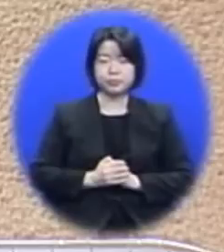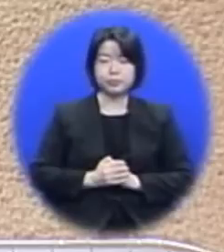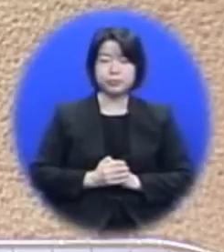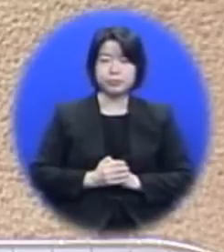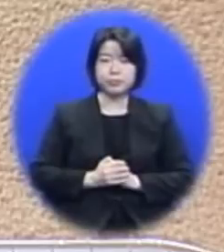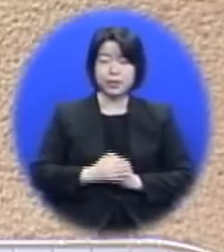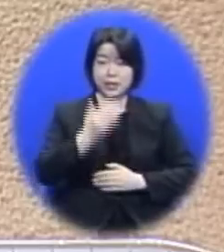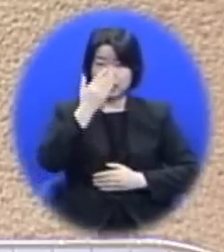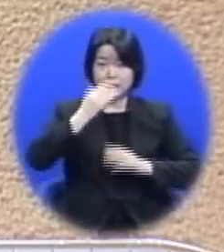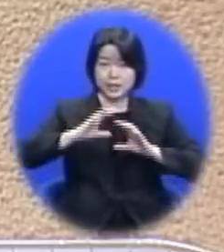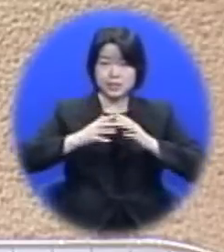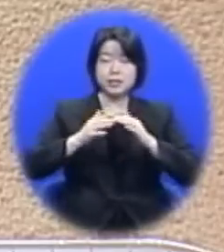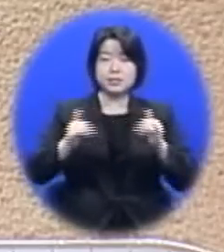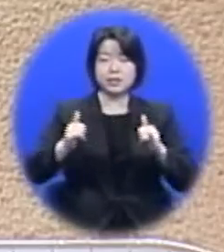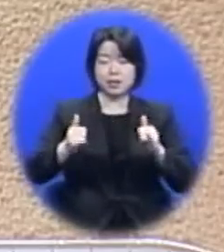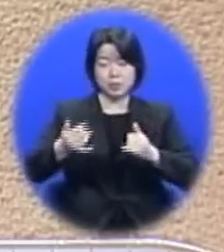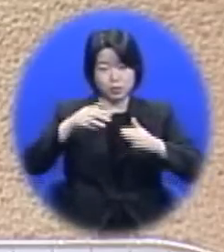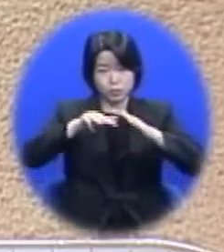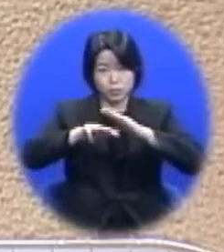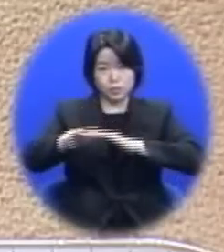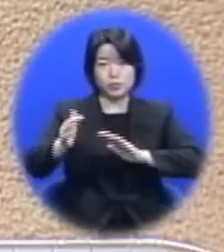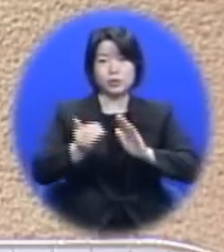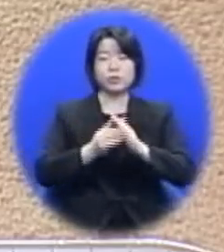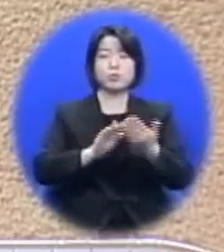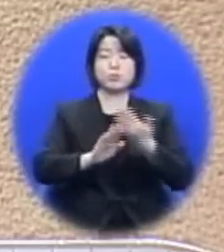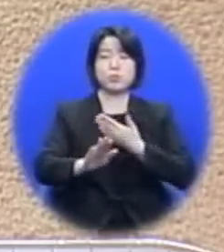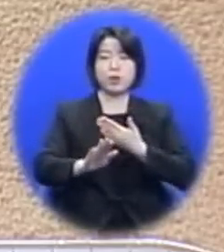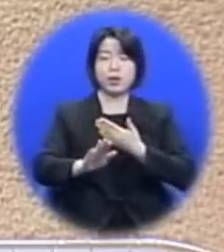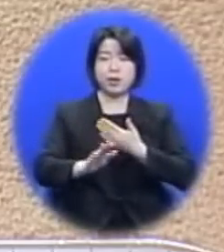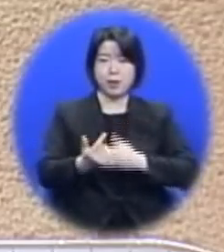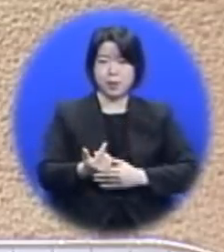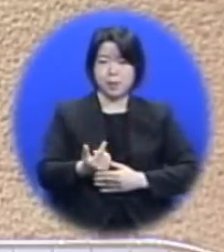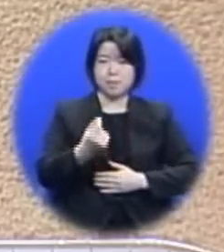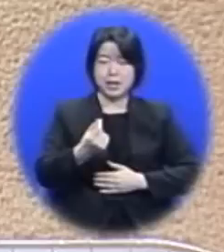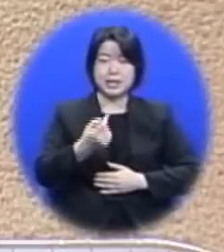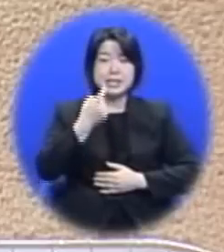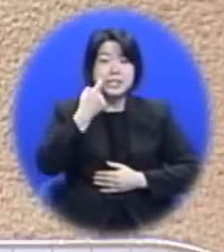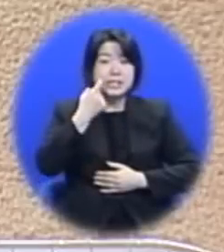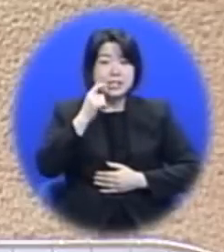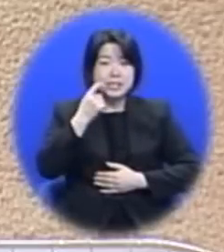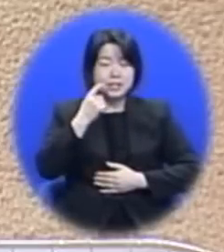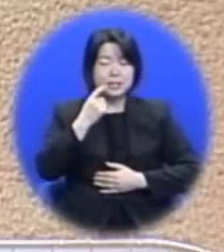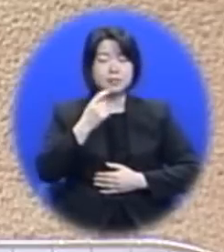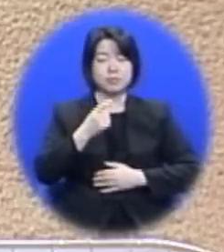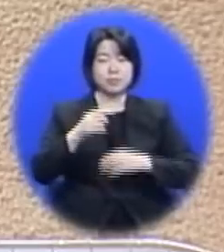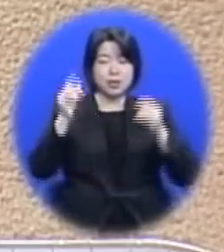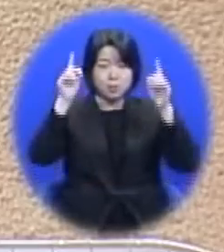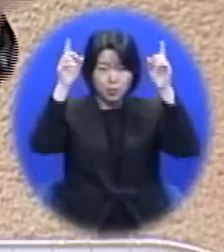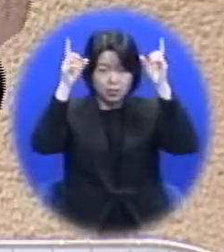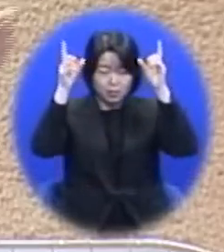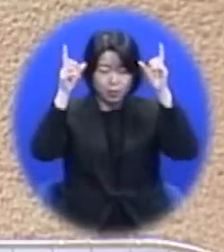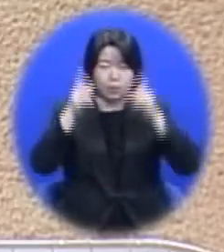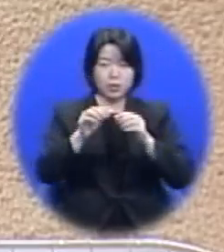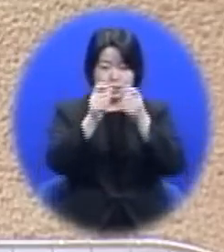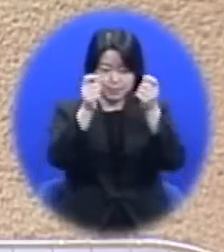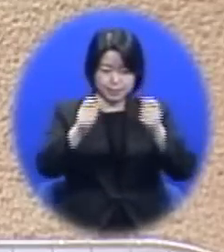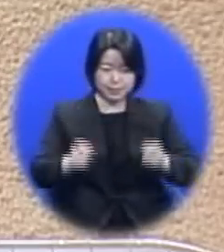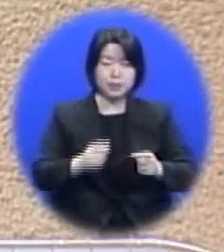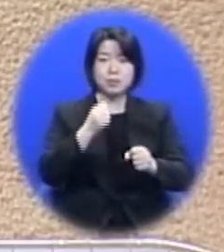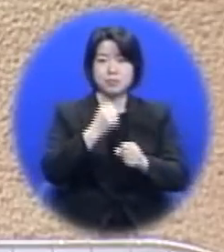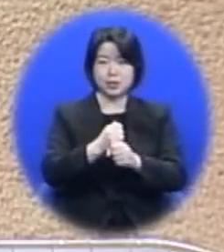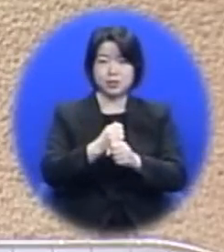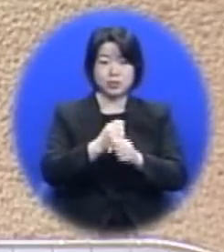이스라엘 백성들이 출애굽하고 금방 금송아지를 만들고 하나님은 대단히